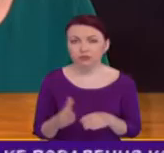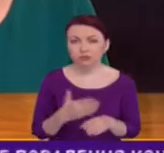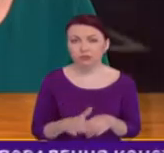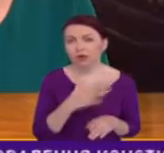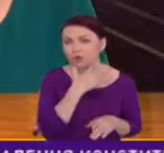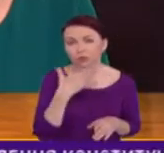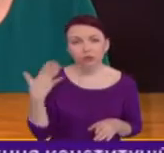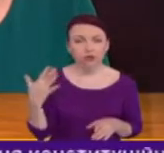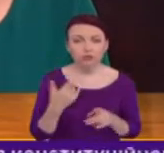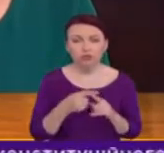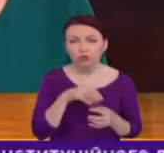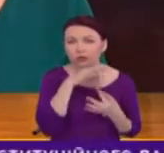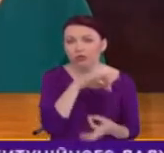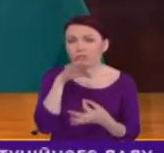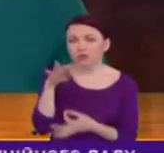багато мафів,